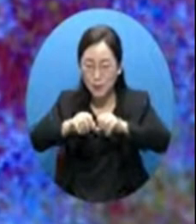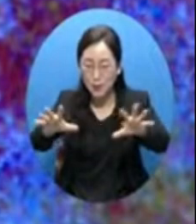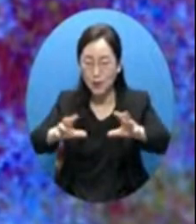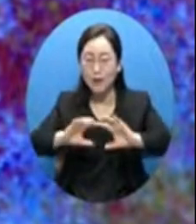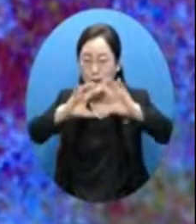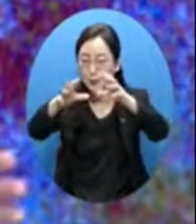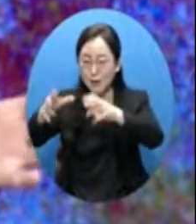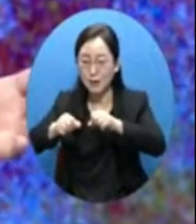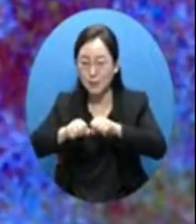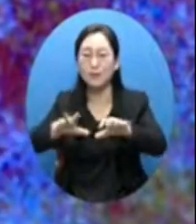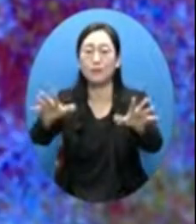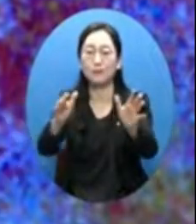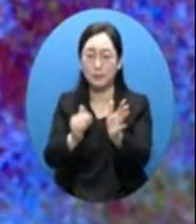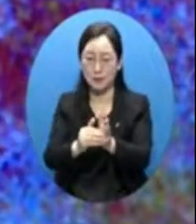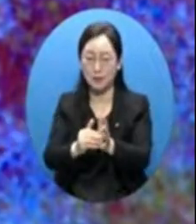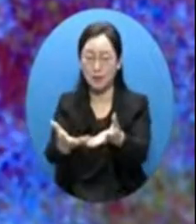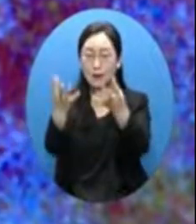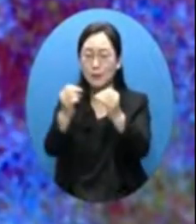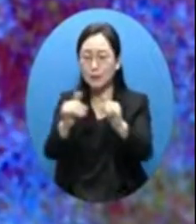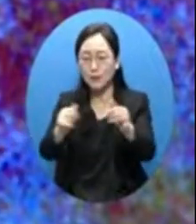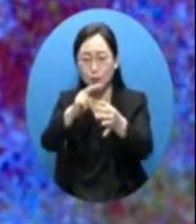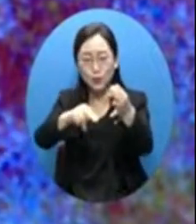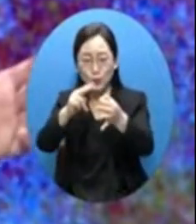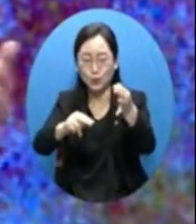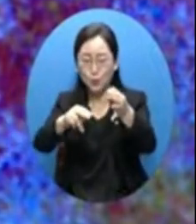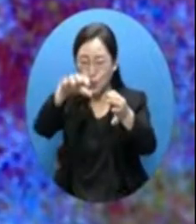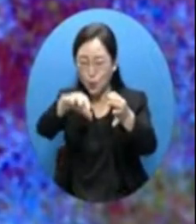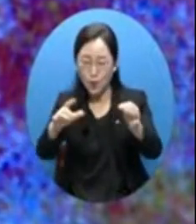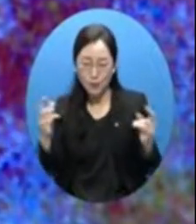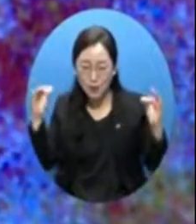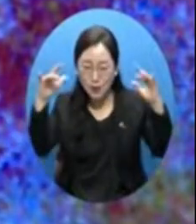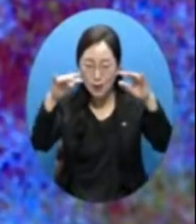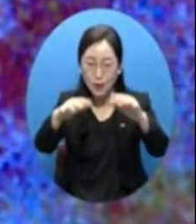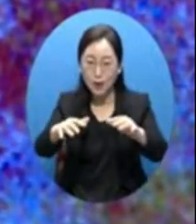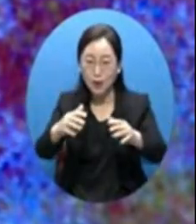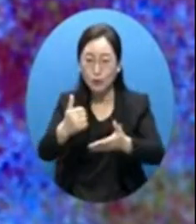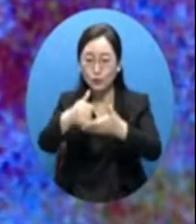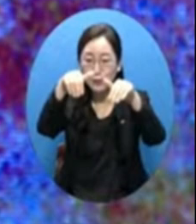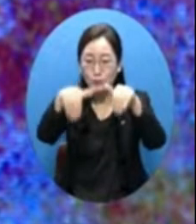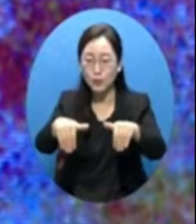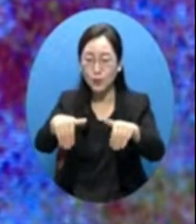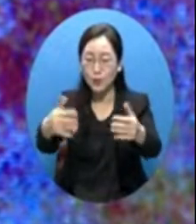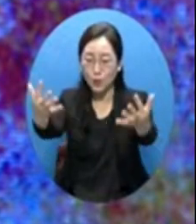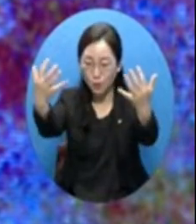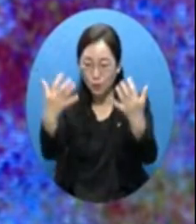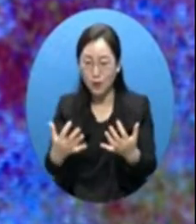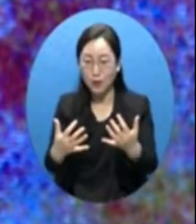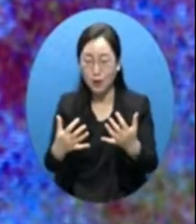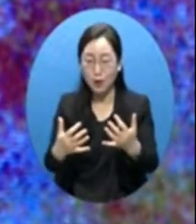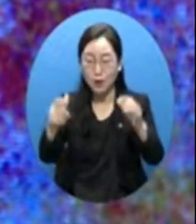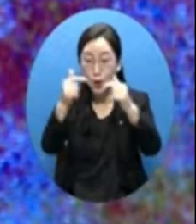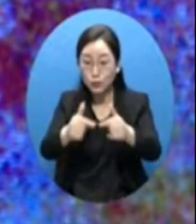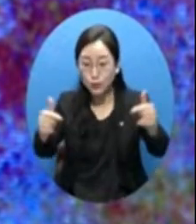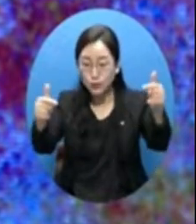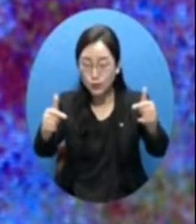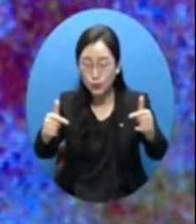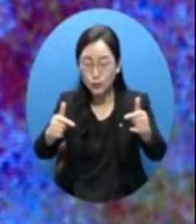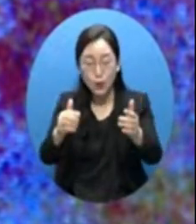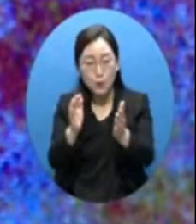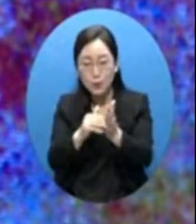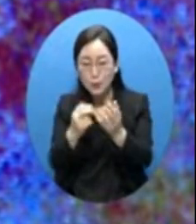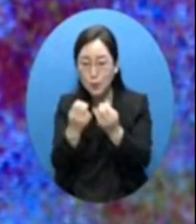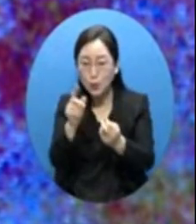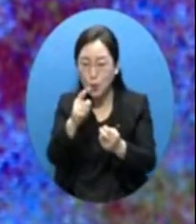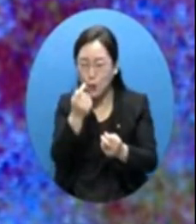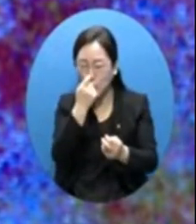뒤덮었습니다. 많은 사람들이 여의도교로 몰려왔고 많은 목자들이 여의도교에 와서 부흥의 성장의 원을 배우기를 원했습니다. 이